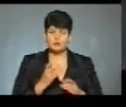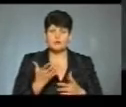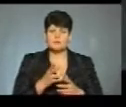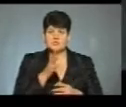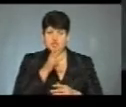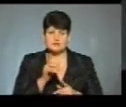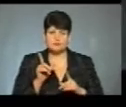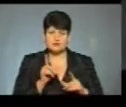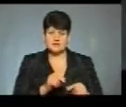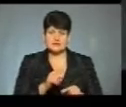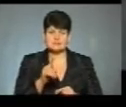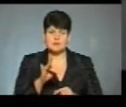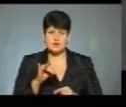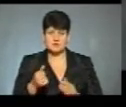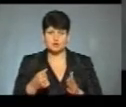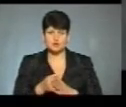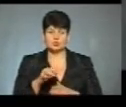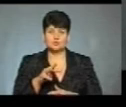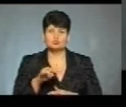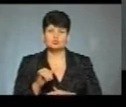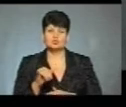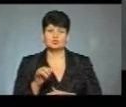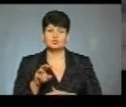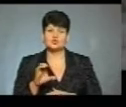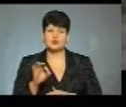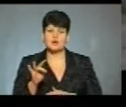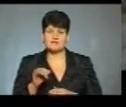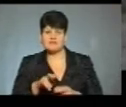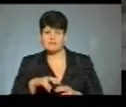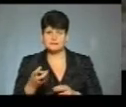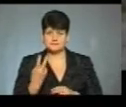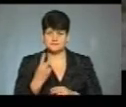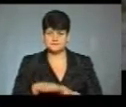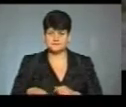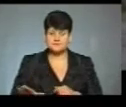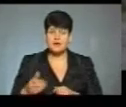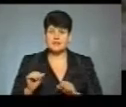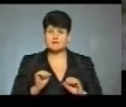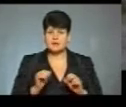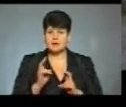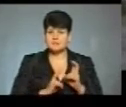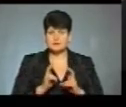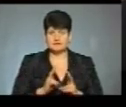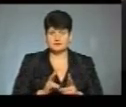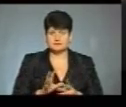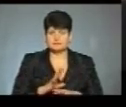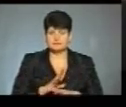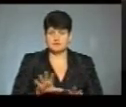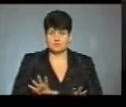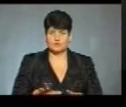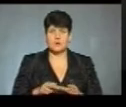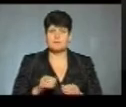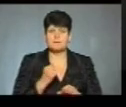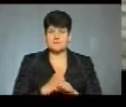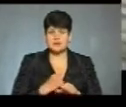зі Збаража до Мусорівців випали двоє неповнолітніх. Керівника підприємства Ігоря Волошина на місці не застали. Працівниця